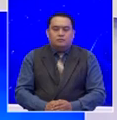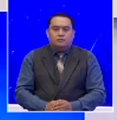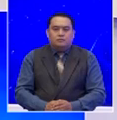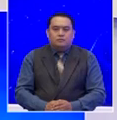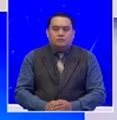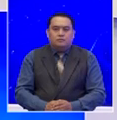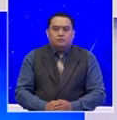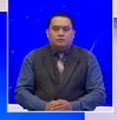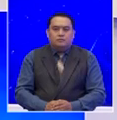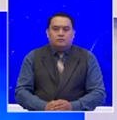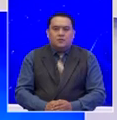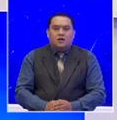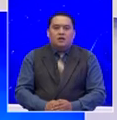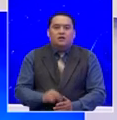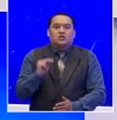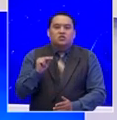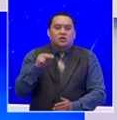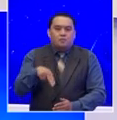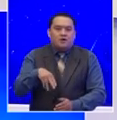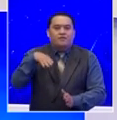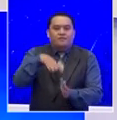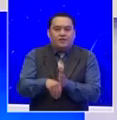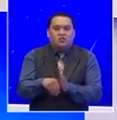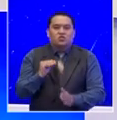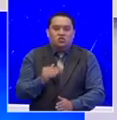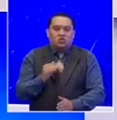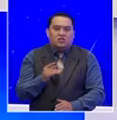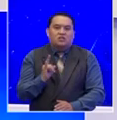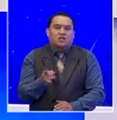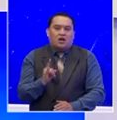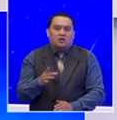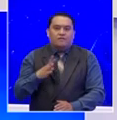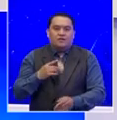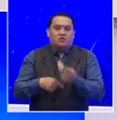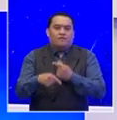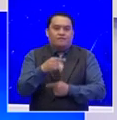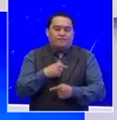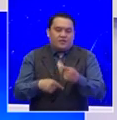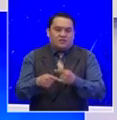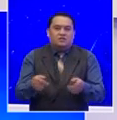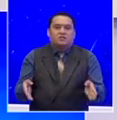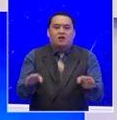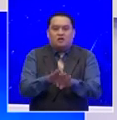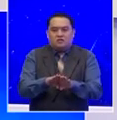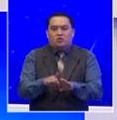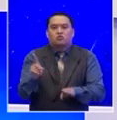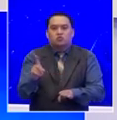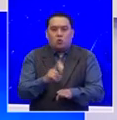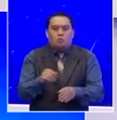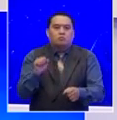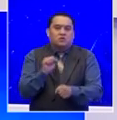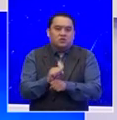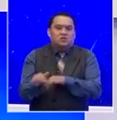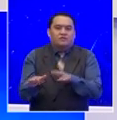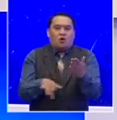Не покатаешься. В период чрезвычайного положения любителям частного извоза пришлось свернуть бизнес. Однако, как выяснилось, даже